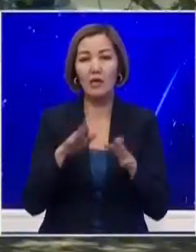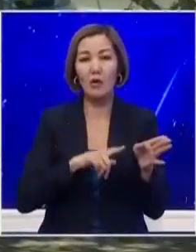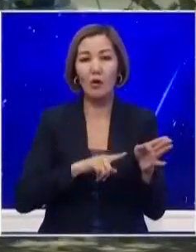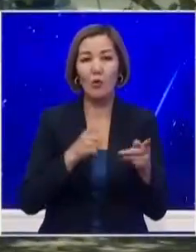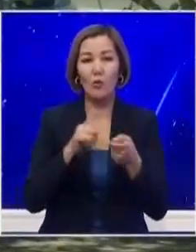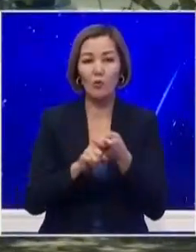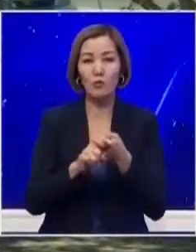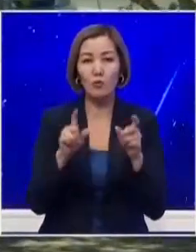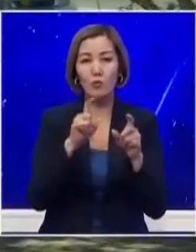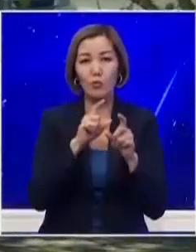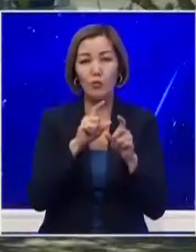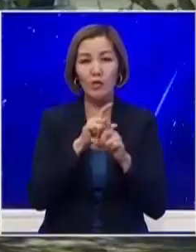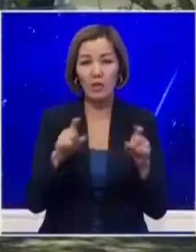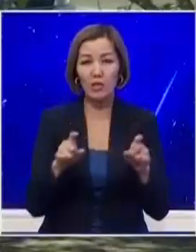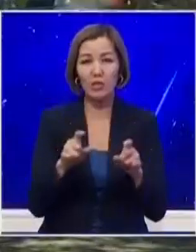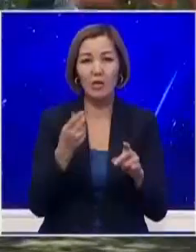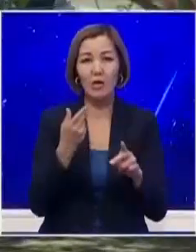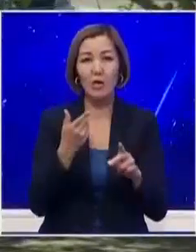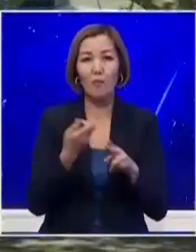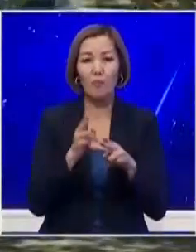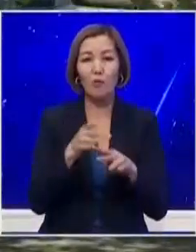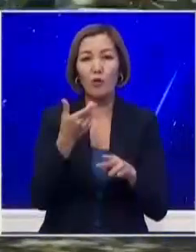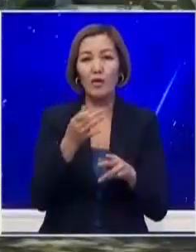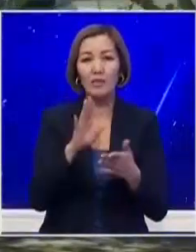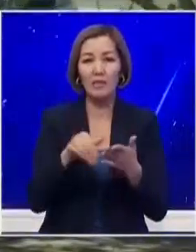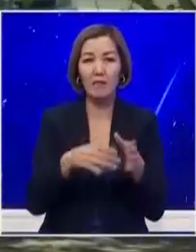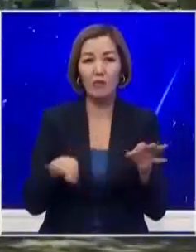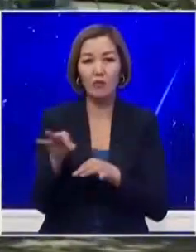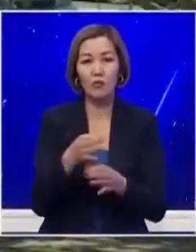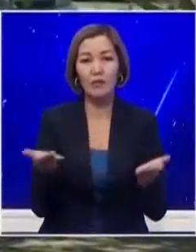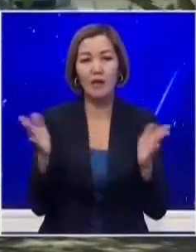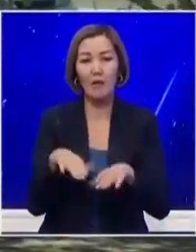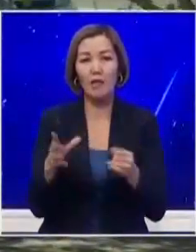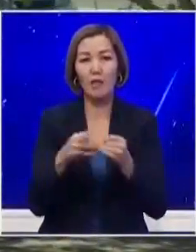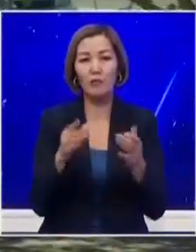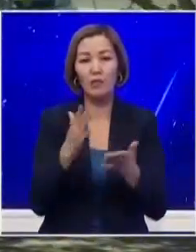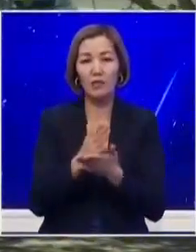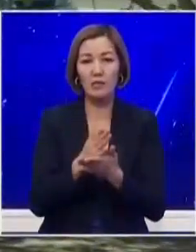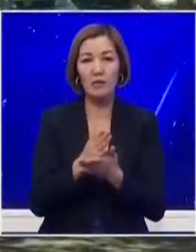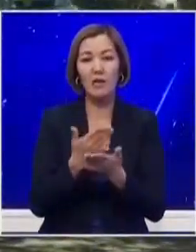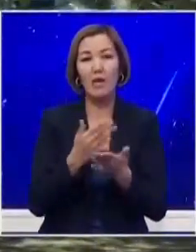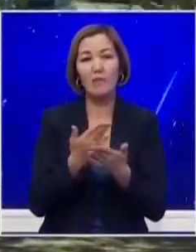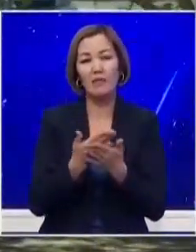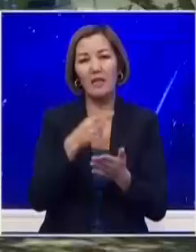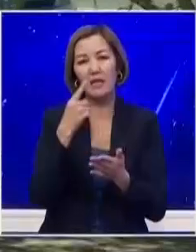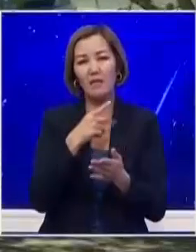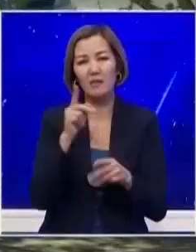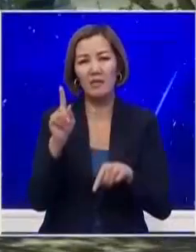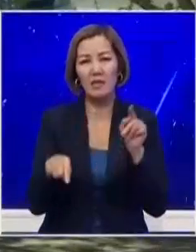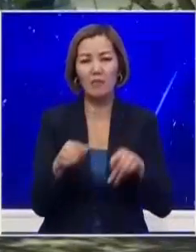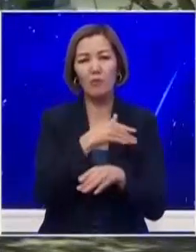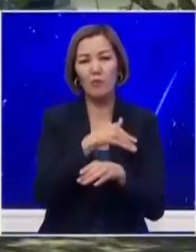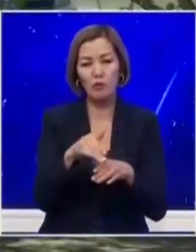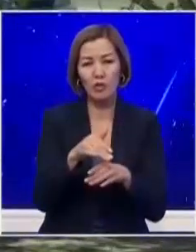қосу кешені, бұл жаңағы газдың негізгі жобасынан қалып қалған участоктер. Ана айтамыз ғой, кейбір көші газ